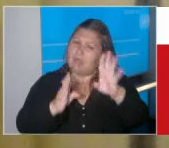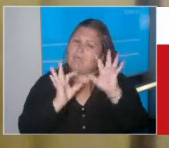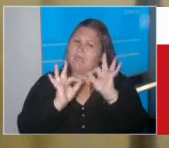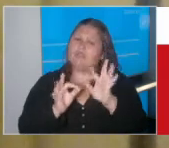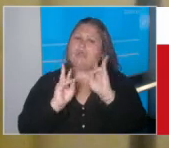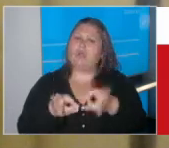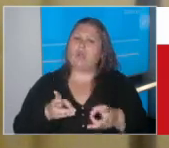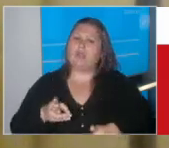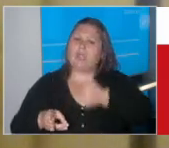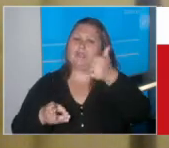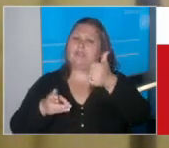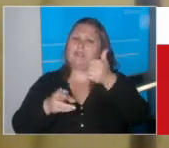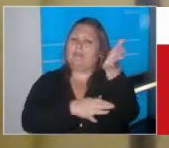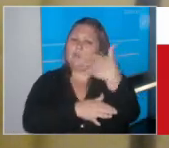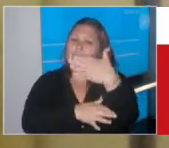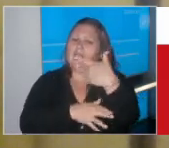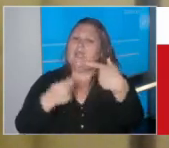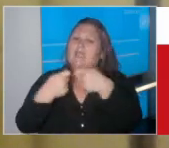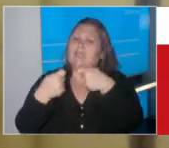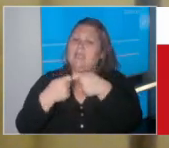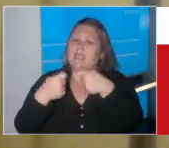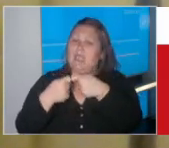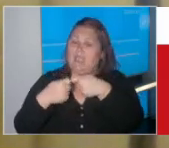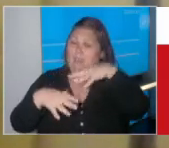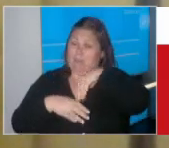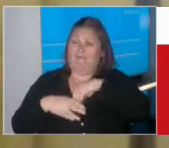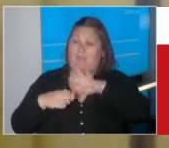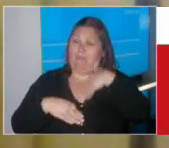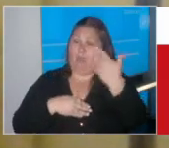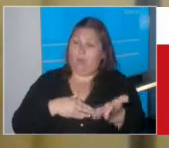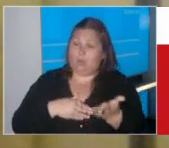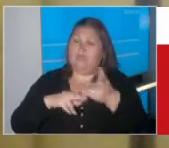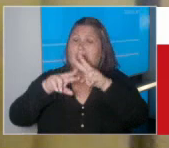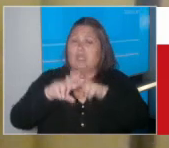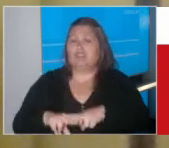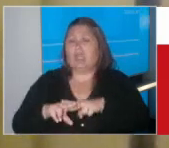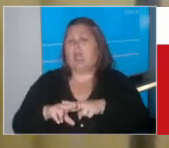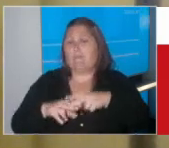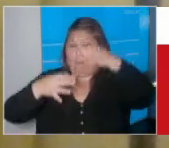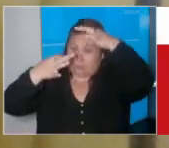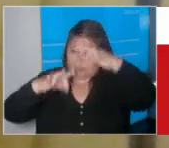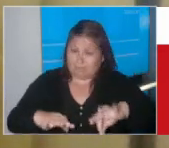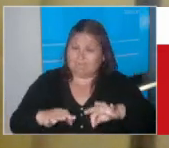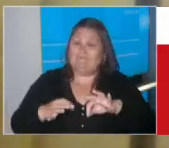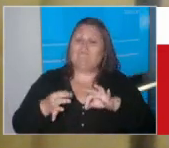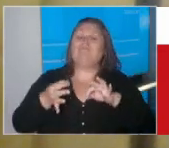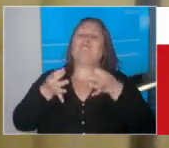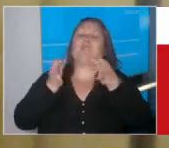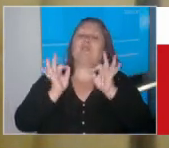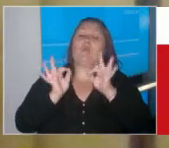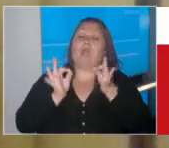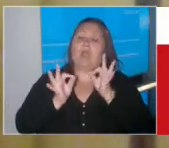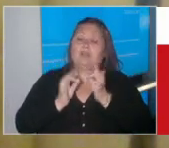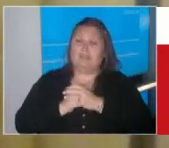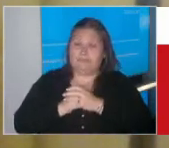יכול לנהל את המדינה, את ענייני הפנים והחוץ שלה בצורה טובה. כל עוד זה יישאר ברף המוסרי, בפרט שמאתרגים